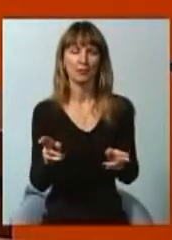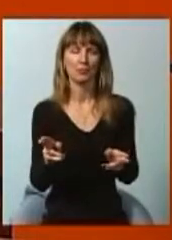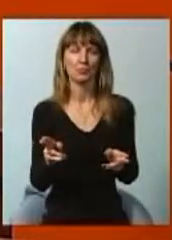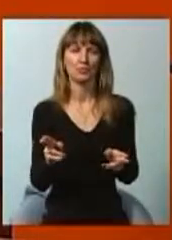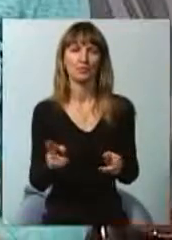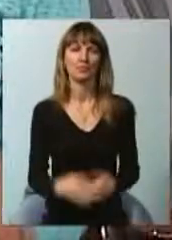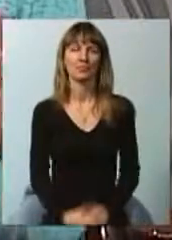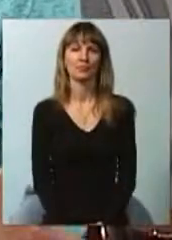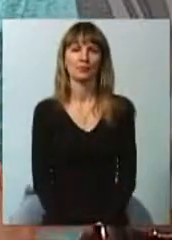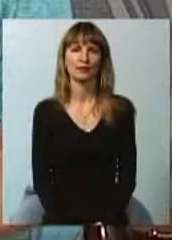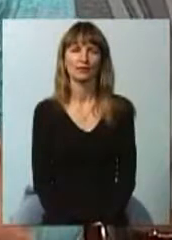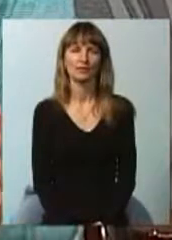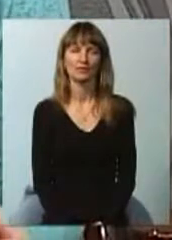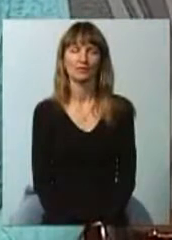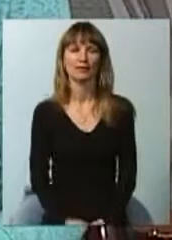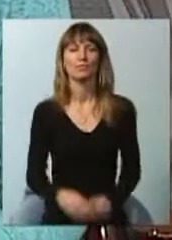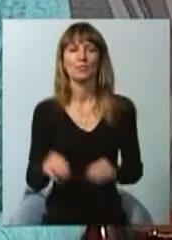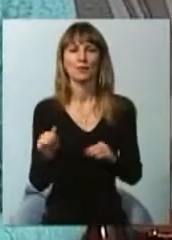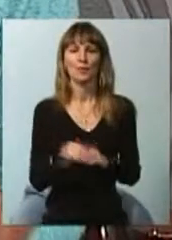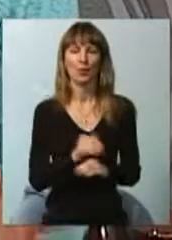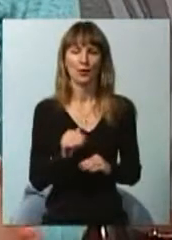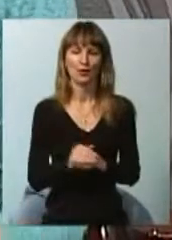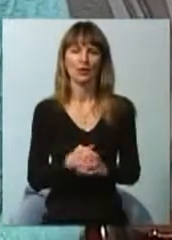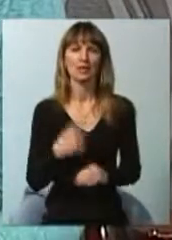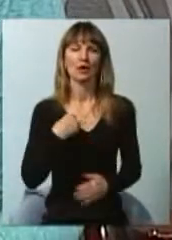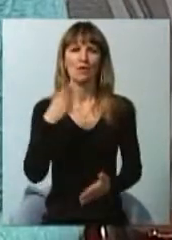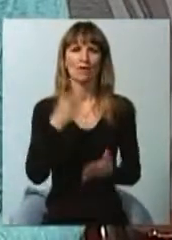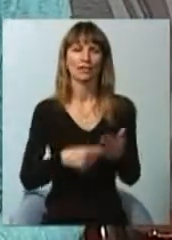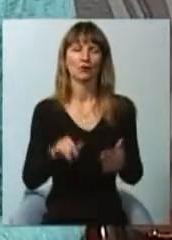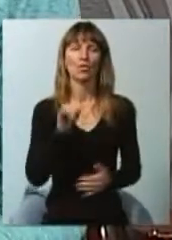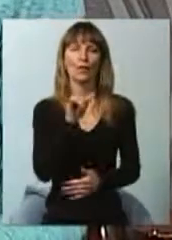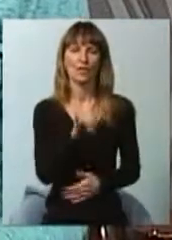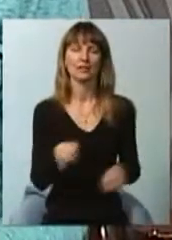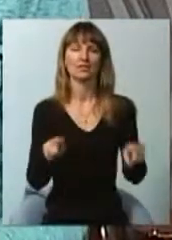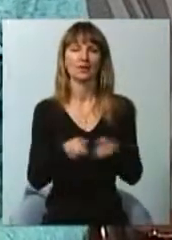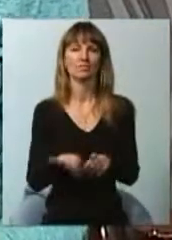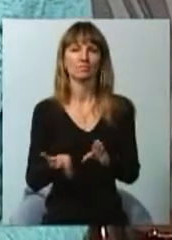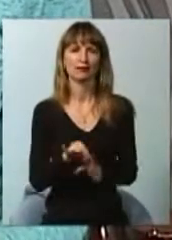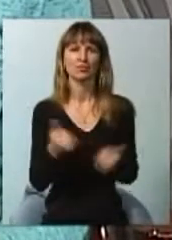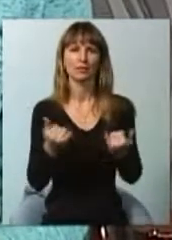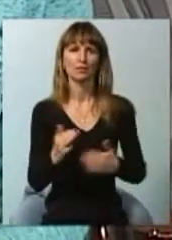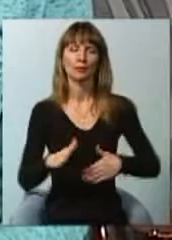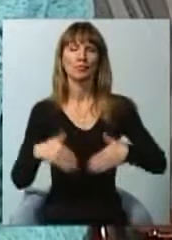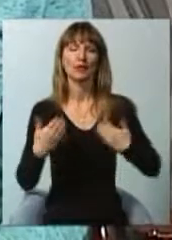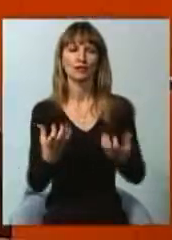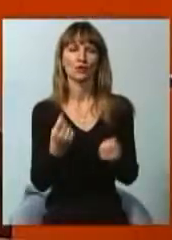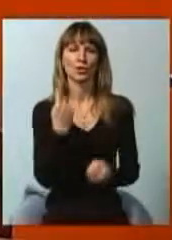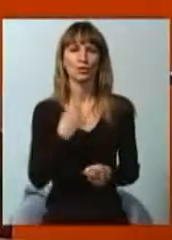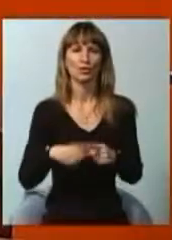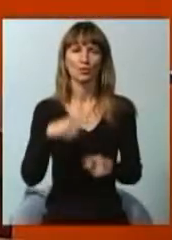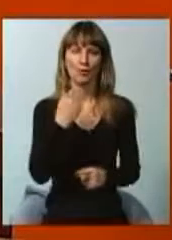карась зі скрабом. І скрабом. Молодець! І я впевнена, що у вас, малята, також це вийшло. А тепер пропоную ще одну скоромовку.